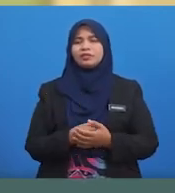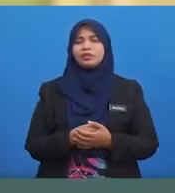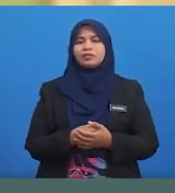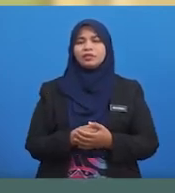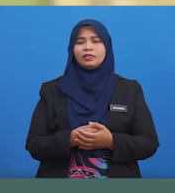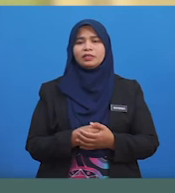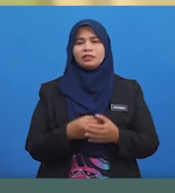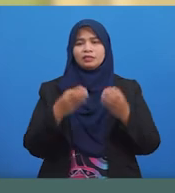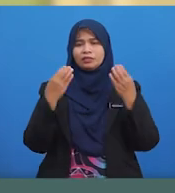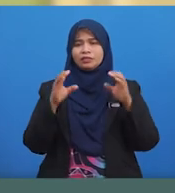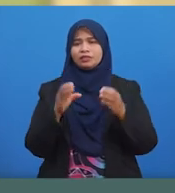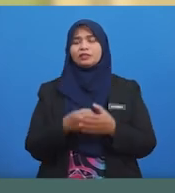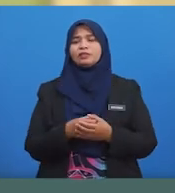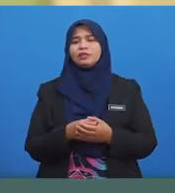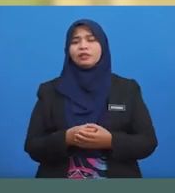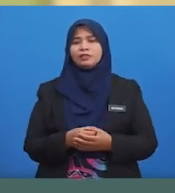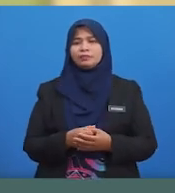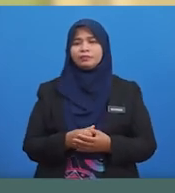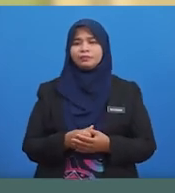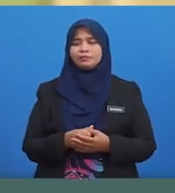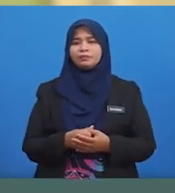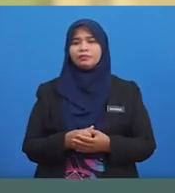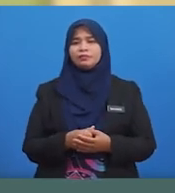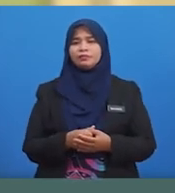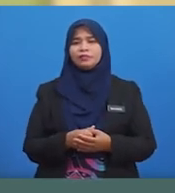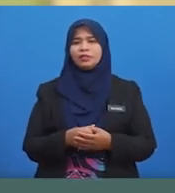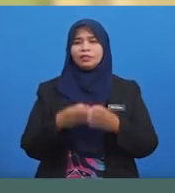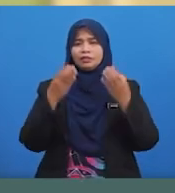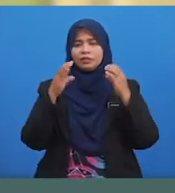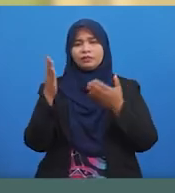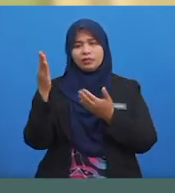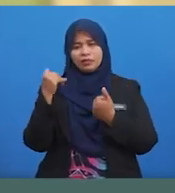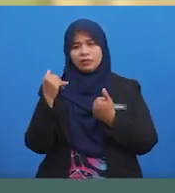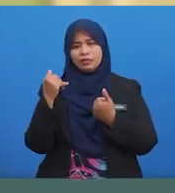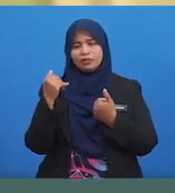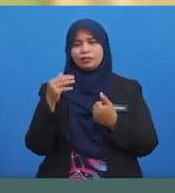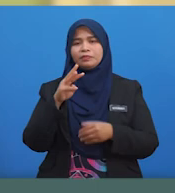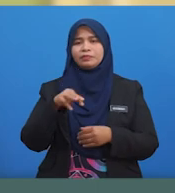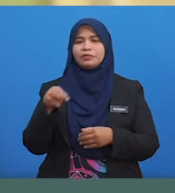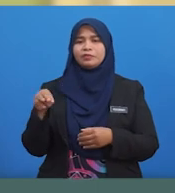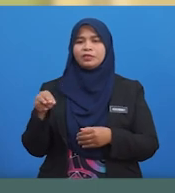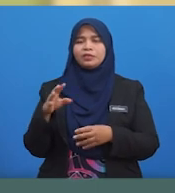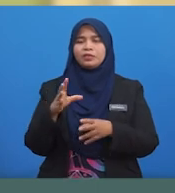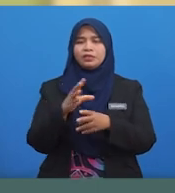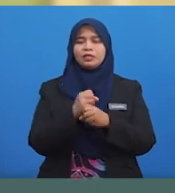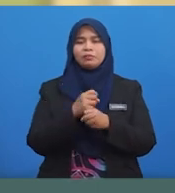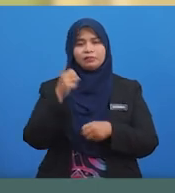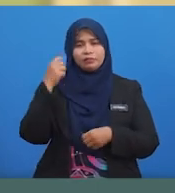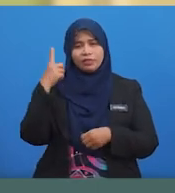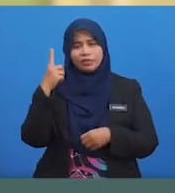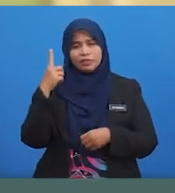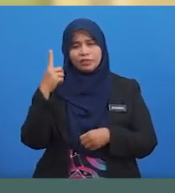Cebong menutup tirai pembelajaran pada hari ini chegou berharap murid-murid dapat